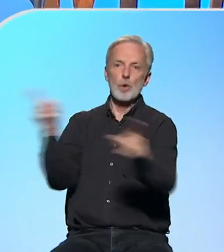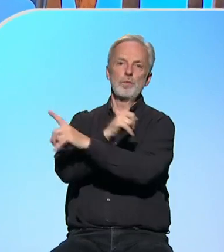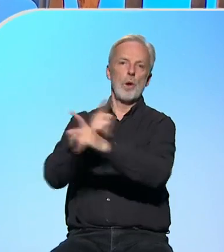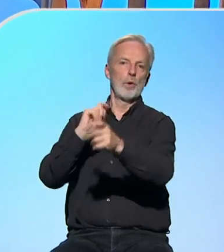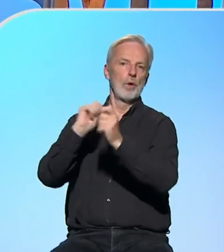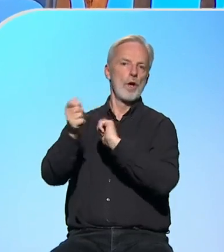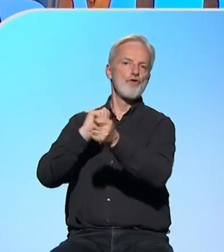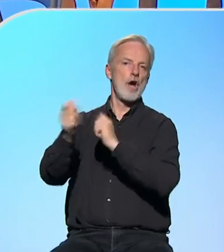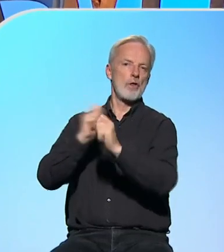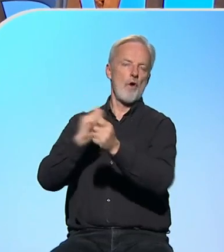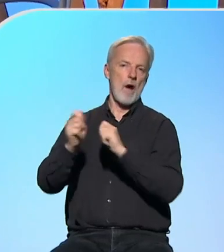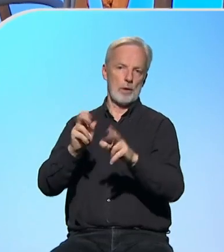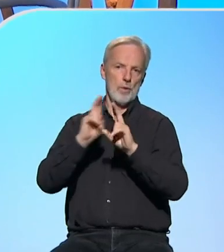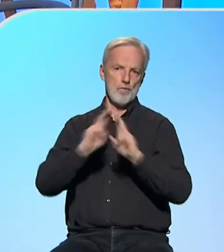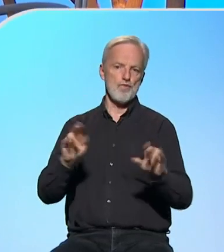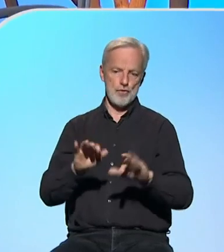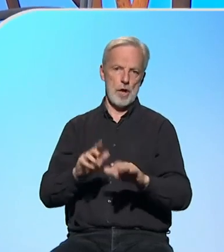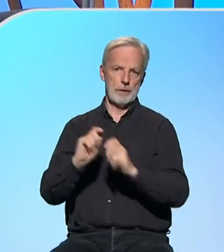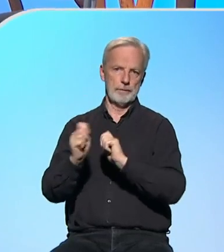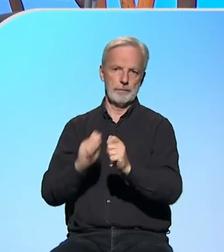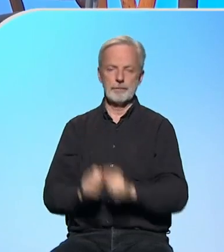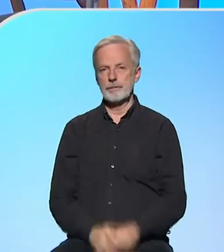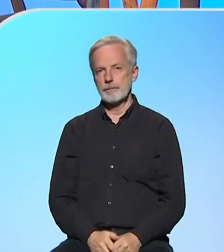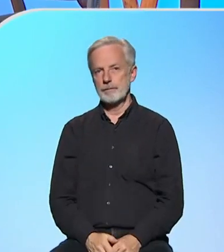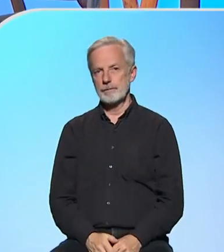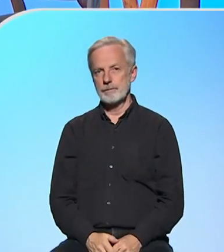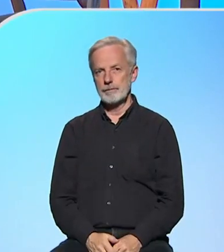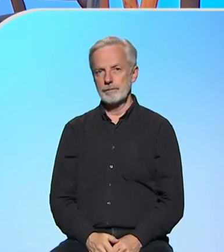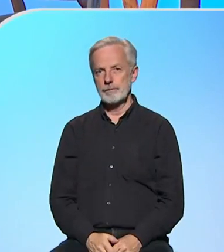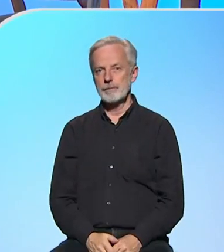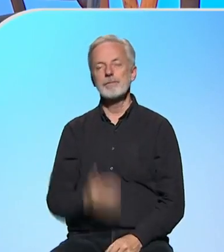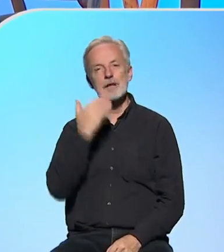týká, máte ještě otázku, kterou jsme třeba nezodpověděli, tak se určitě zeptejte. Děkujeme. Děkuji.